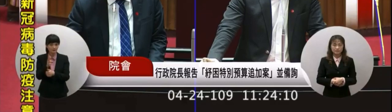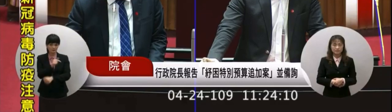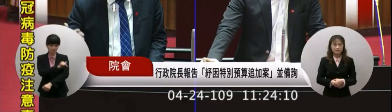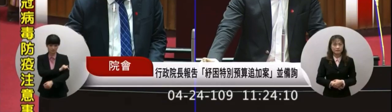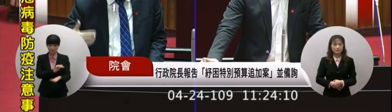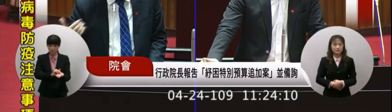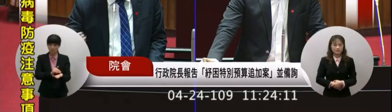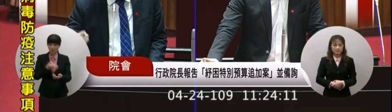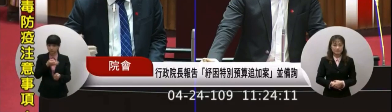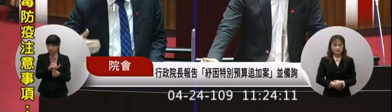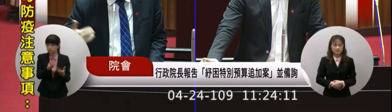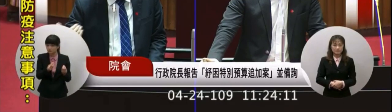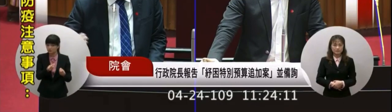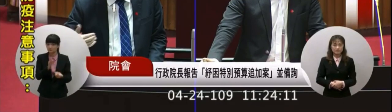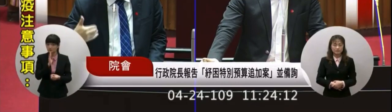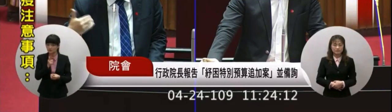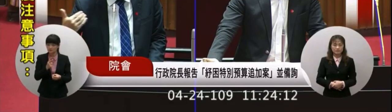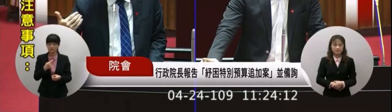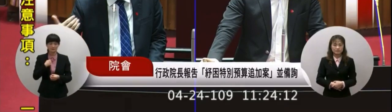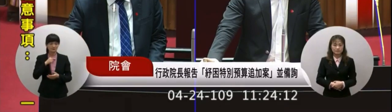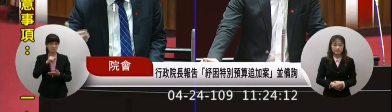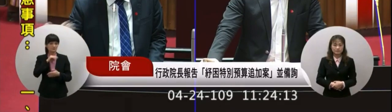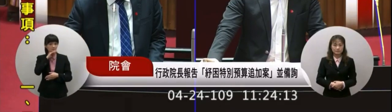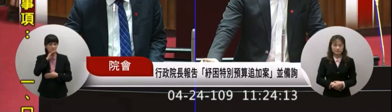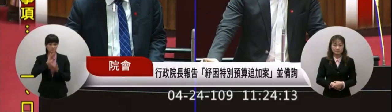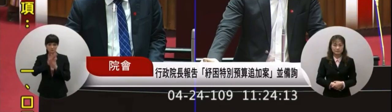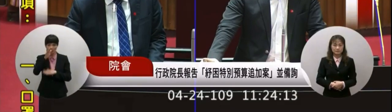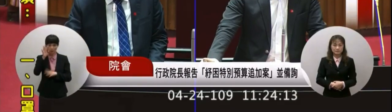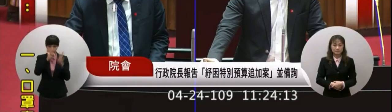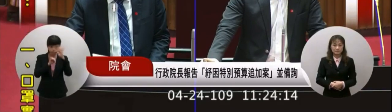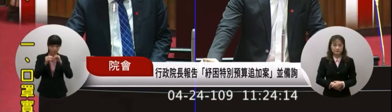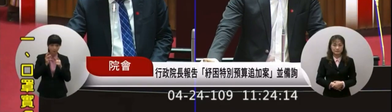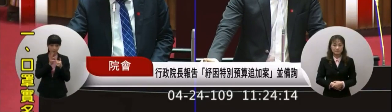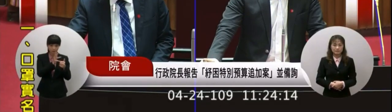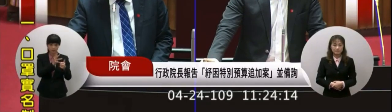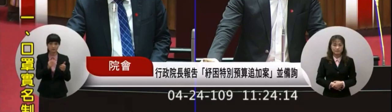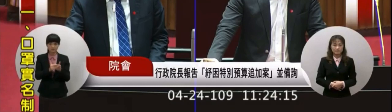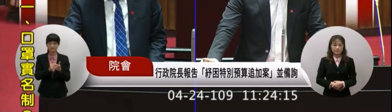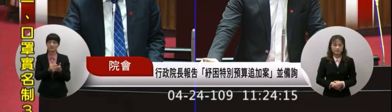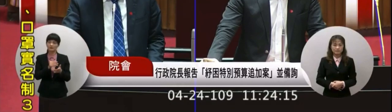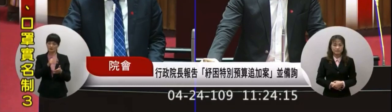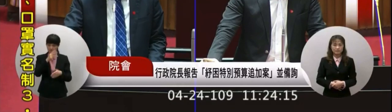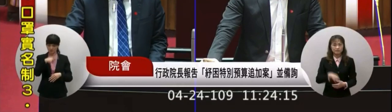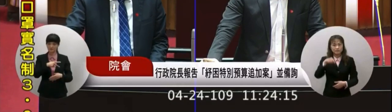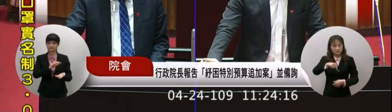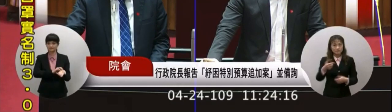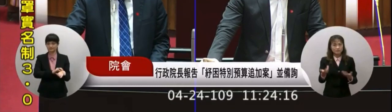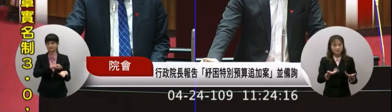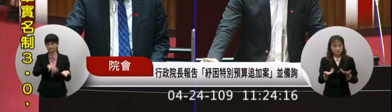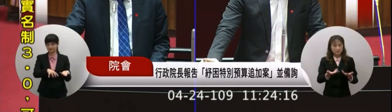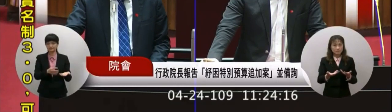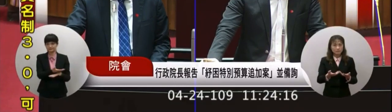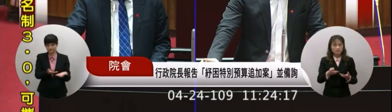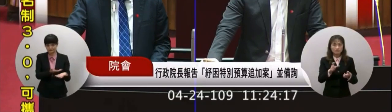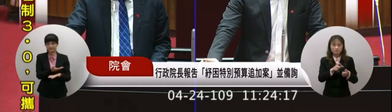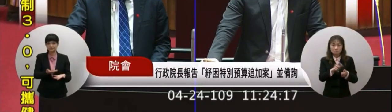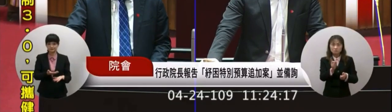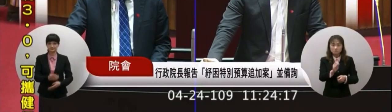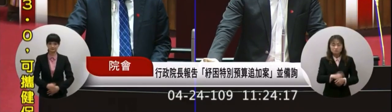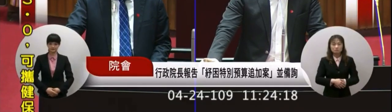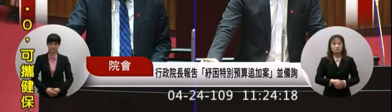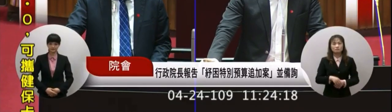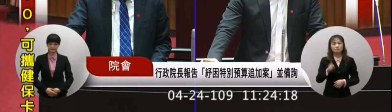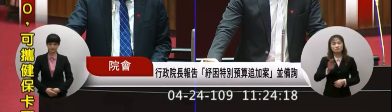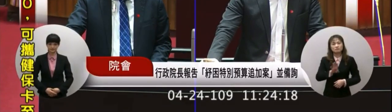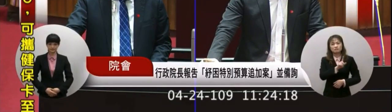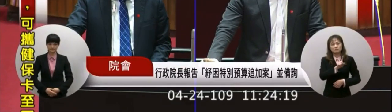伊薪水？啊，阮来了解一下，后壁甲病医迄方面来做一个沟通。 因为这件代志是讲，伊即马自主健康管理